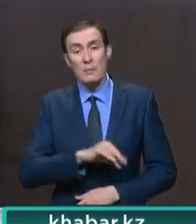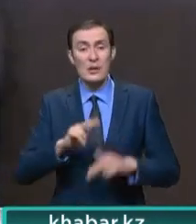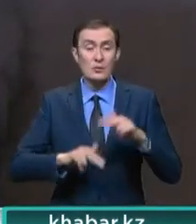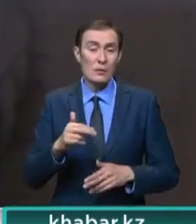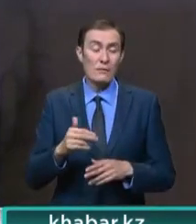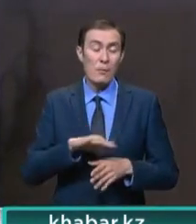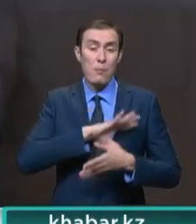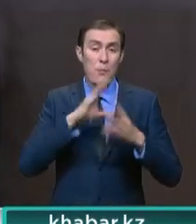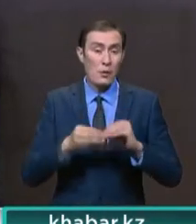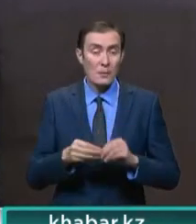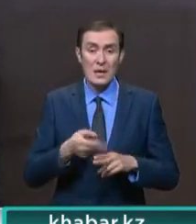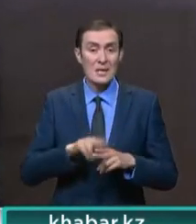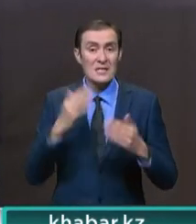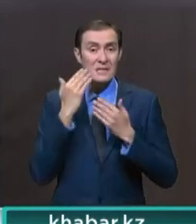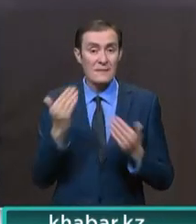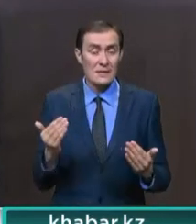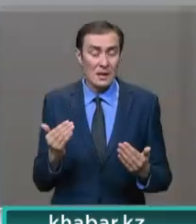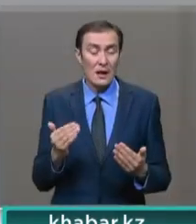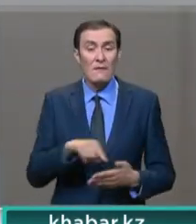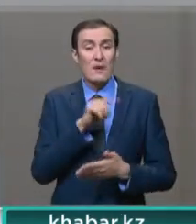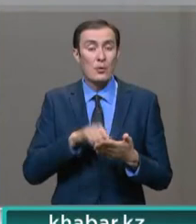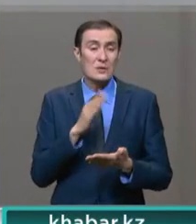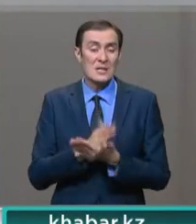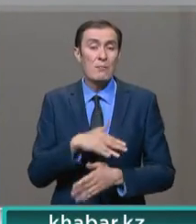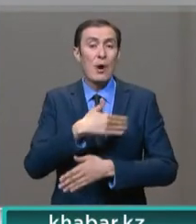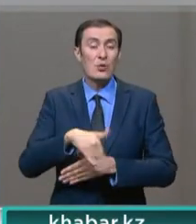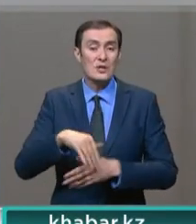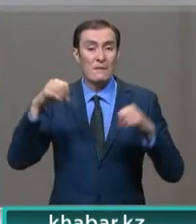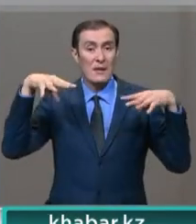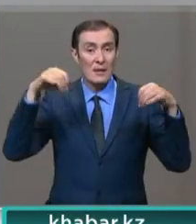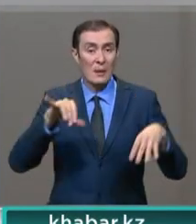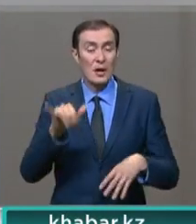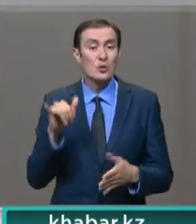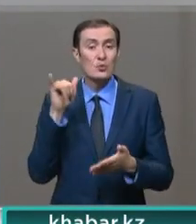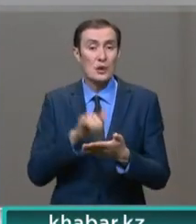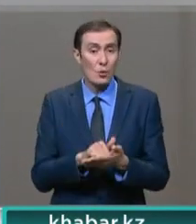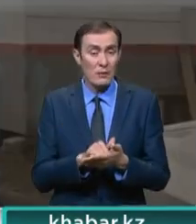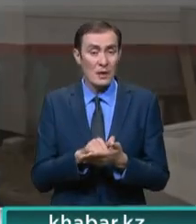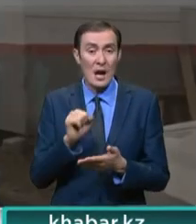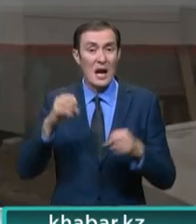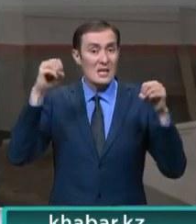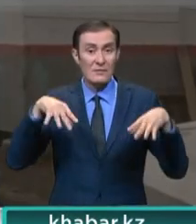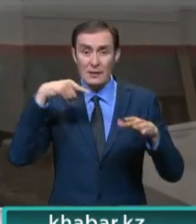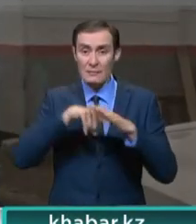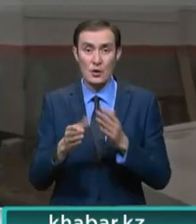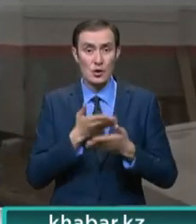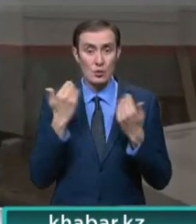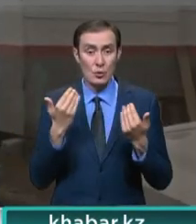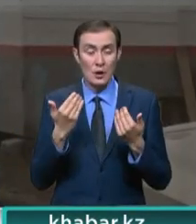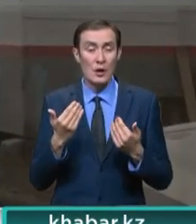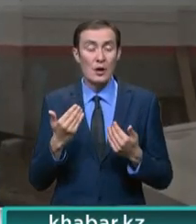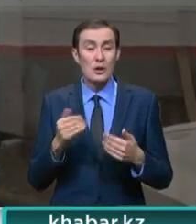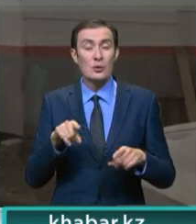построенные в полном объеме, неизвестно. Есть вопросы и по уличным фонарям. Они установлены, а света в них нет. Как и